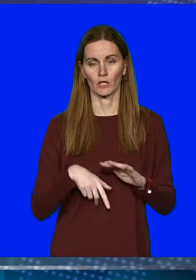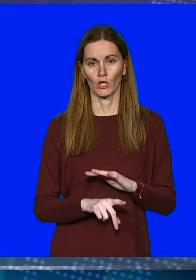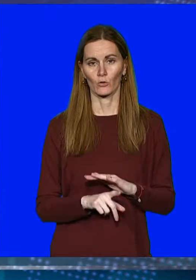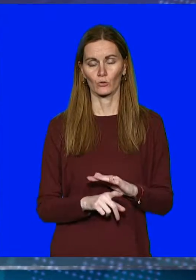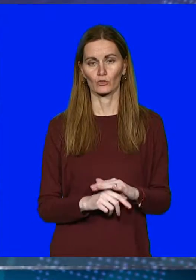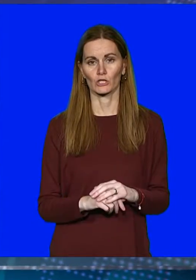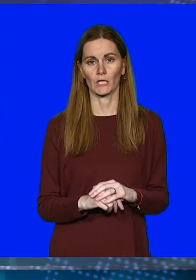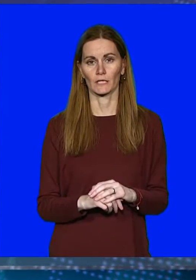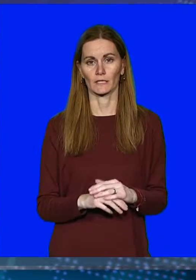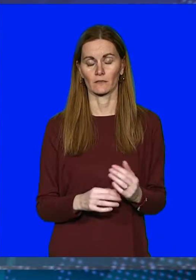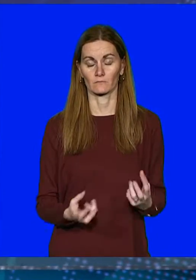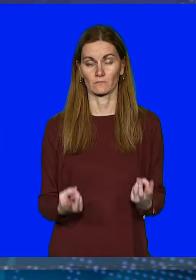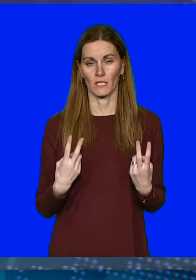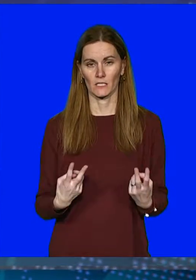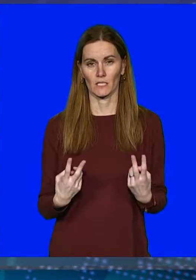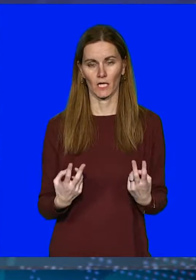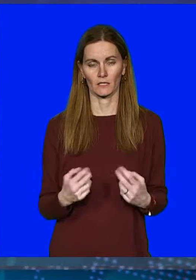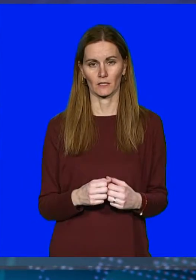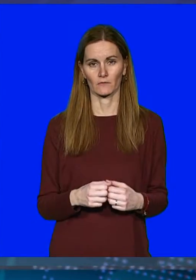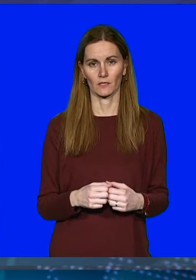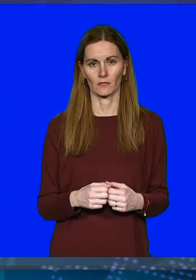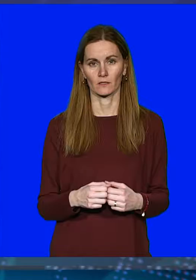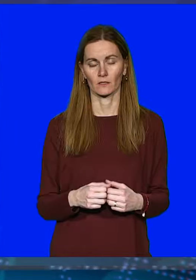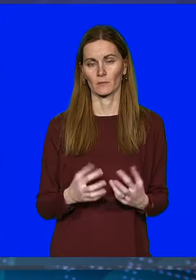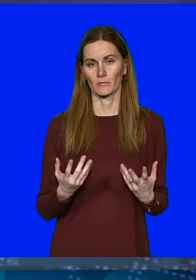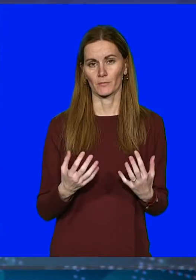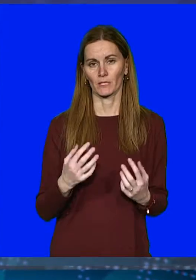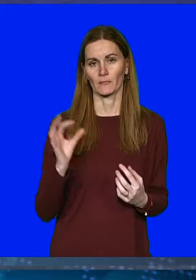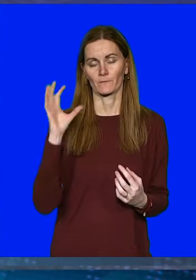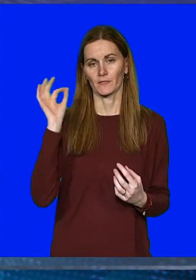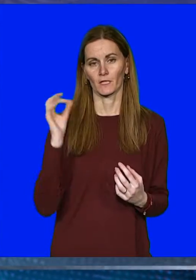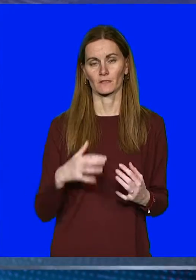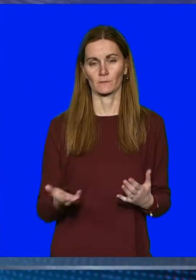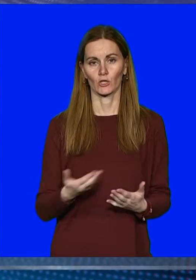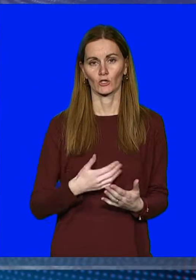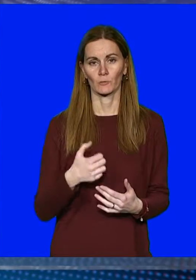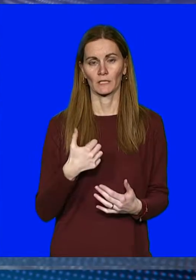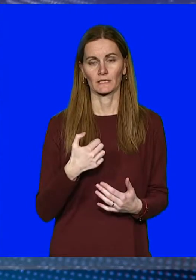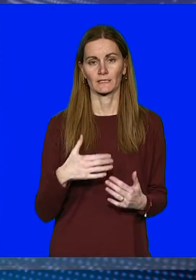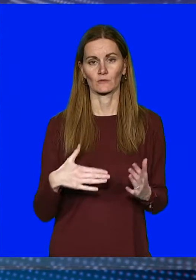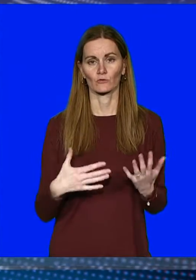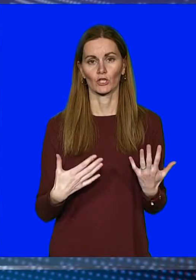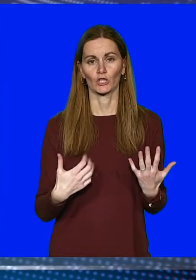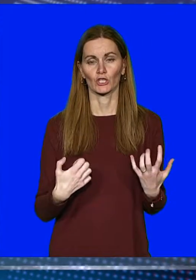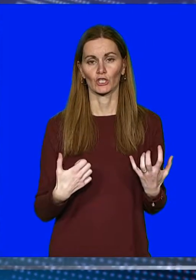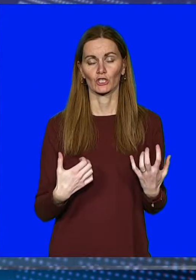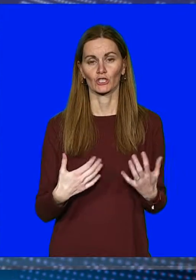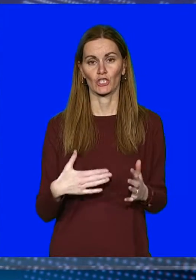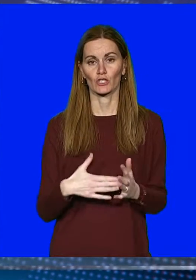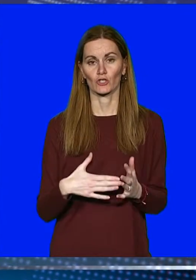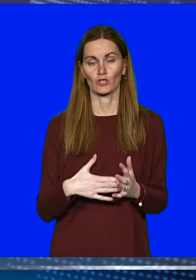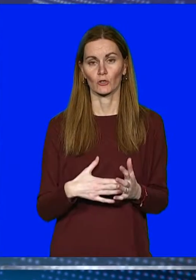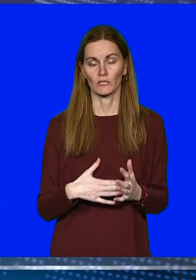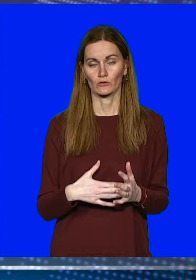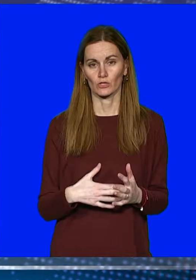voda ušla u vodoopskrbni sustav, je iznimno zahtjevna. Evo, prije par dana smo dobili 1600 dokumenata koje sada